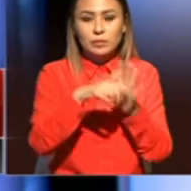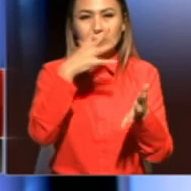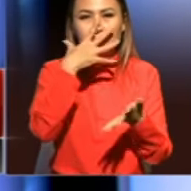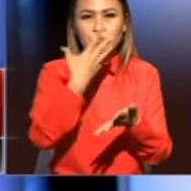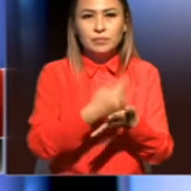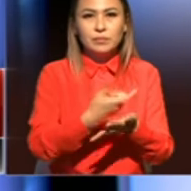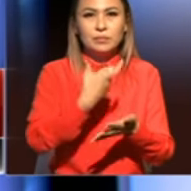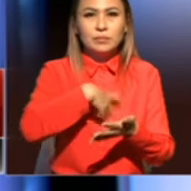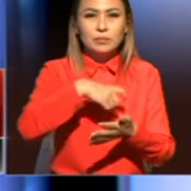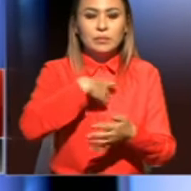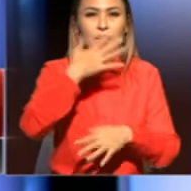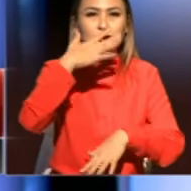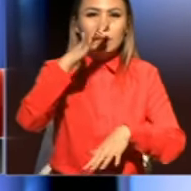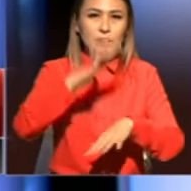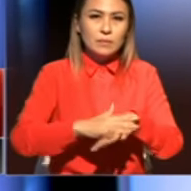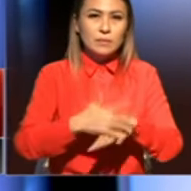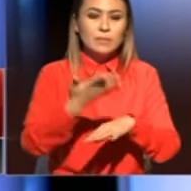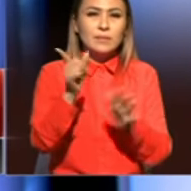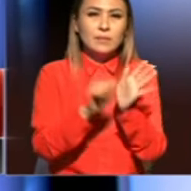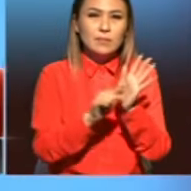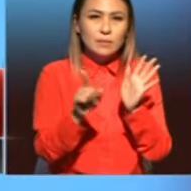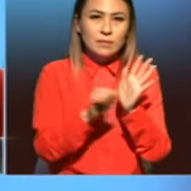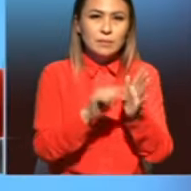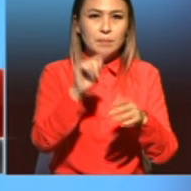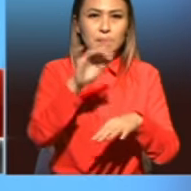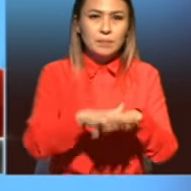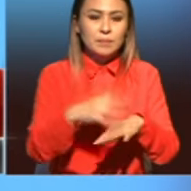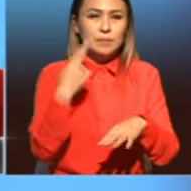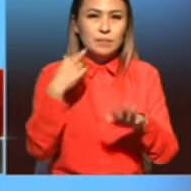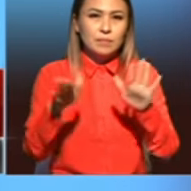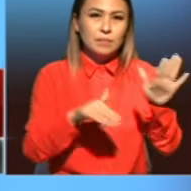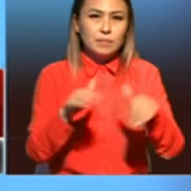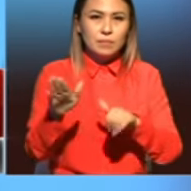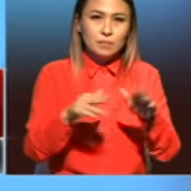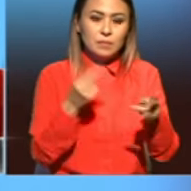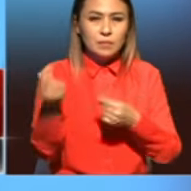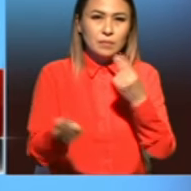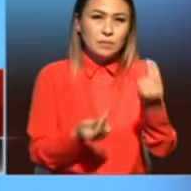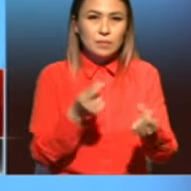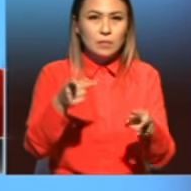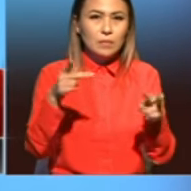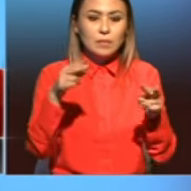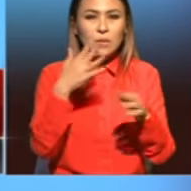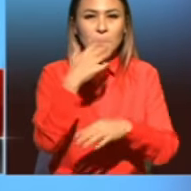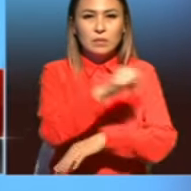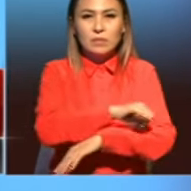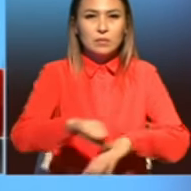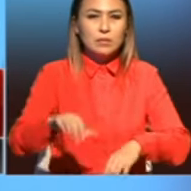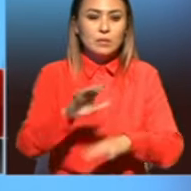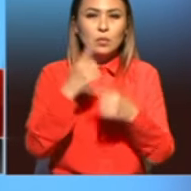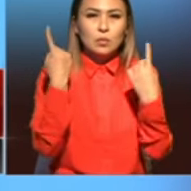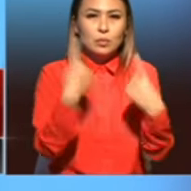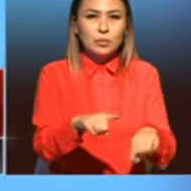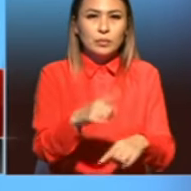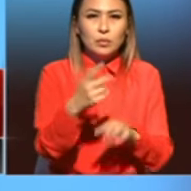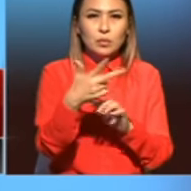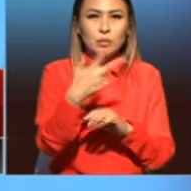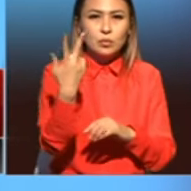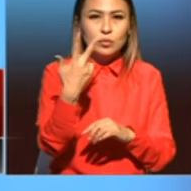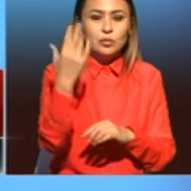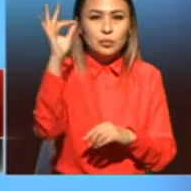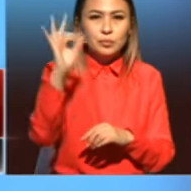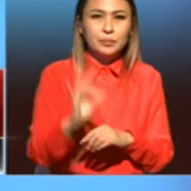мынау ұлттық қордан, зейнетақы қорынан, банктерден алған қарызымызға төлейміз. Ол сырт қарыз емес. Ал сыртқы қарыз бар болғаны